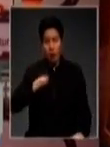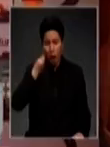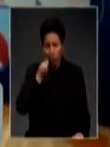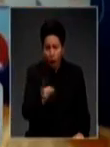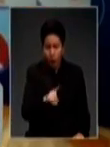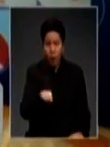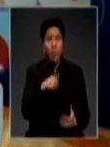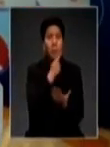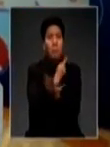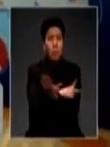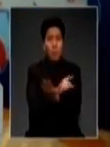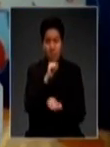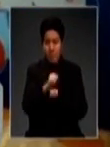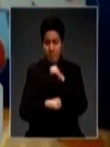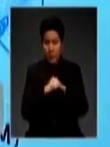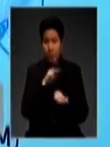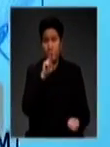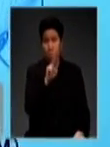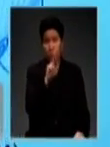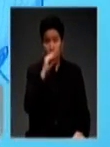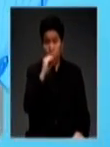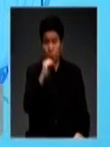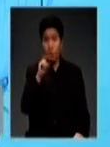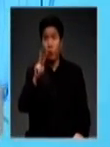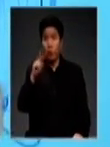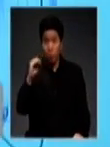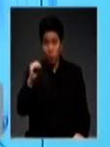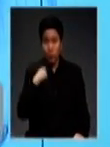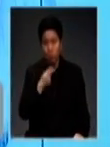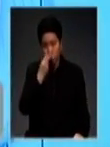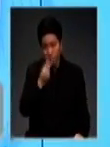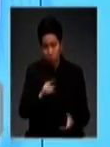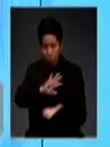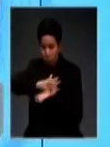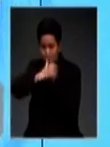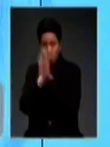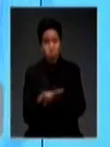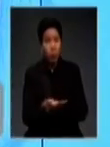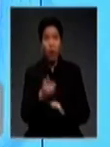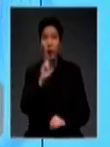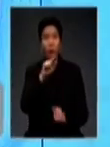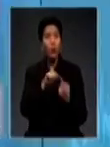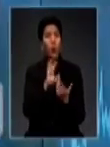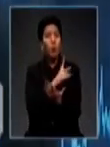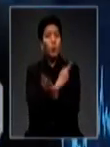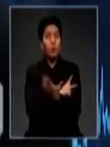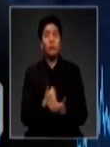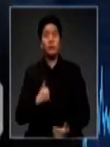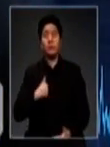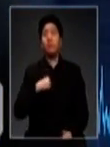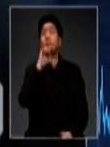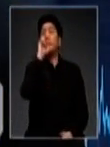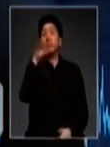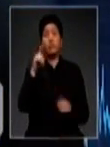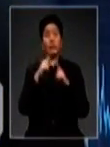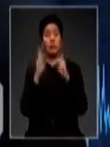มาร์ทซิตี้ภายในปี2020ภายในปี2020เราจะเห็นความเปลี่ยนแปลงไปในระดับไหน ครับผมได้เรียนที่ประชุมอย่างนี้ครับ